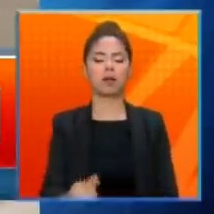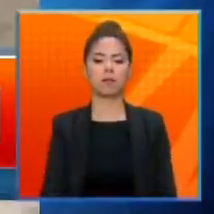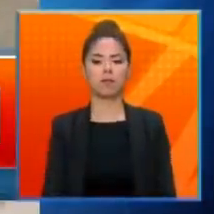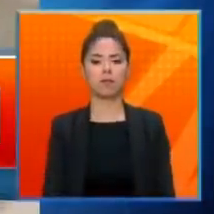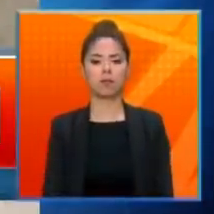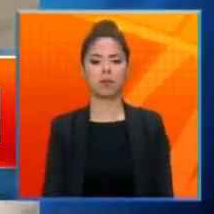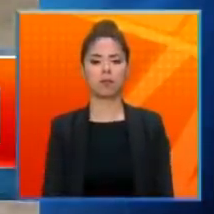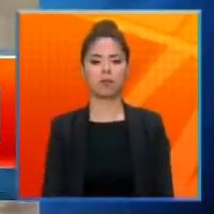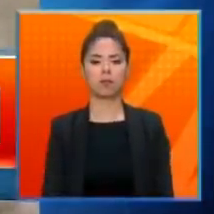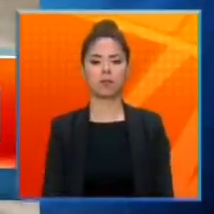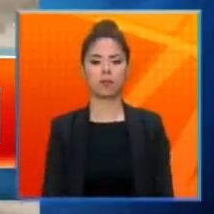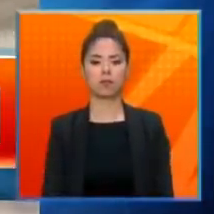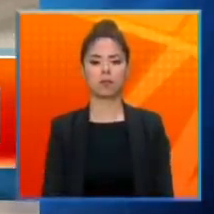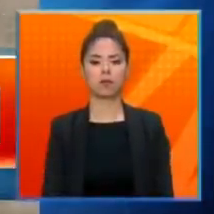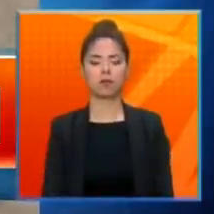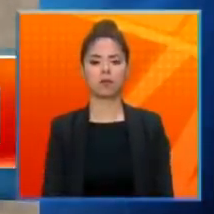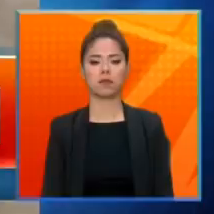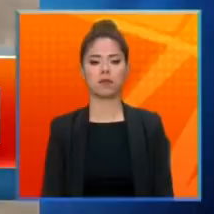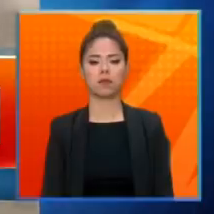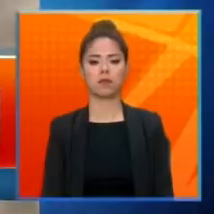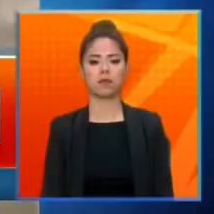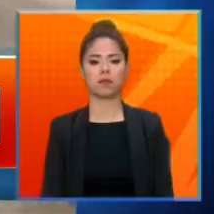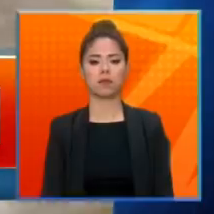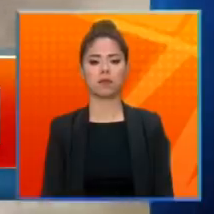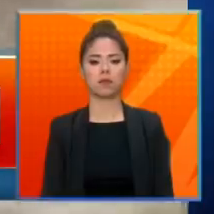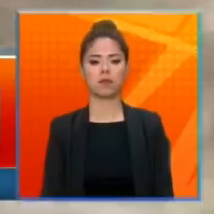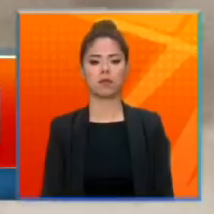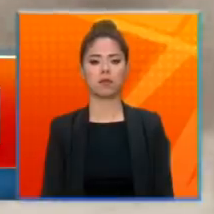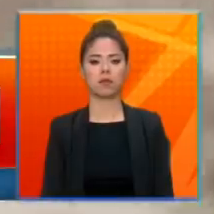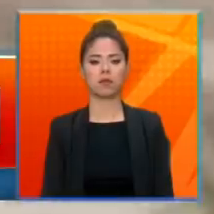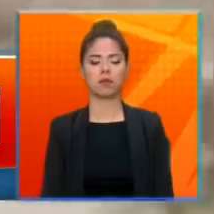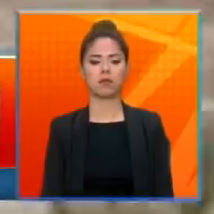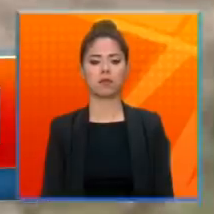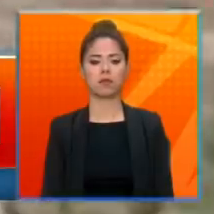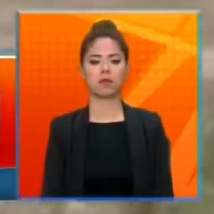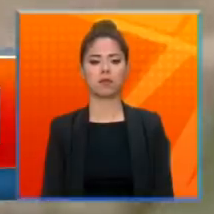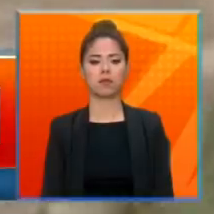ya? Aferin. Evet, gitti motor.